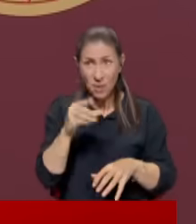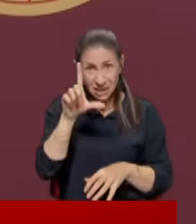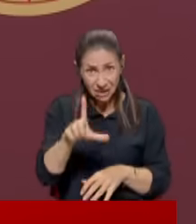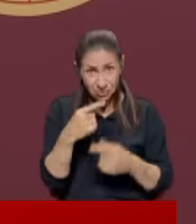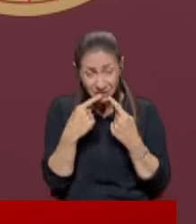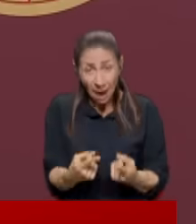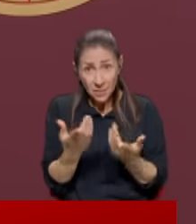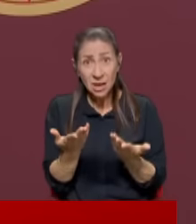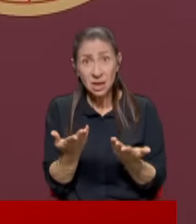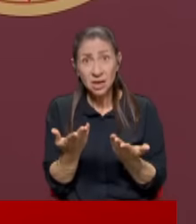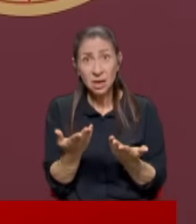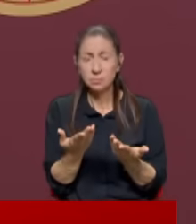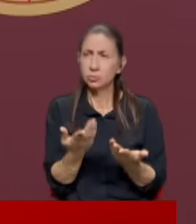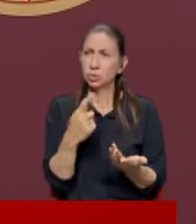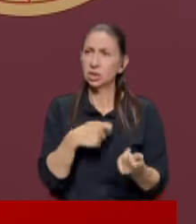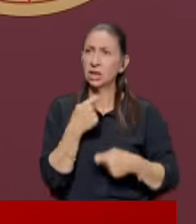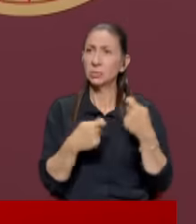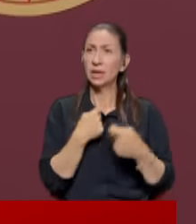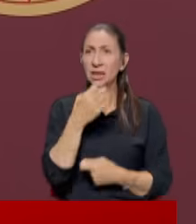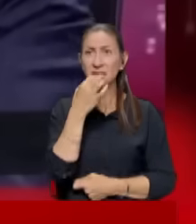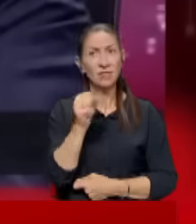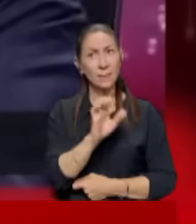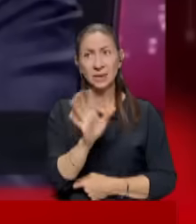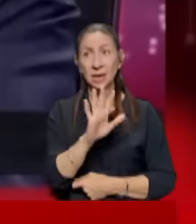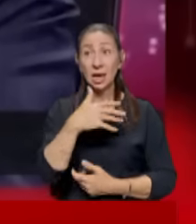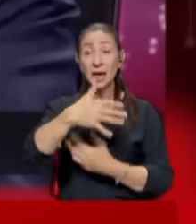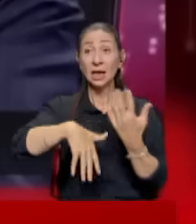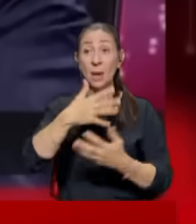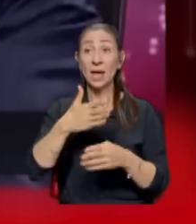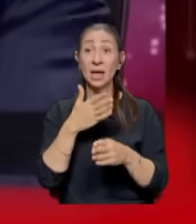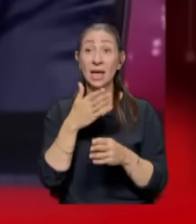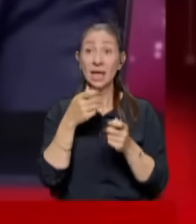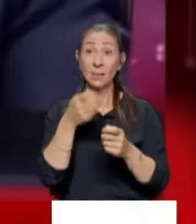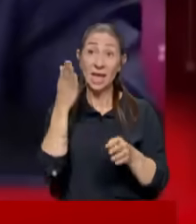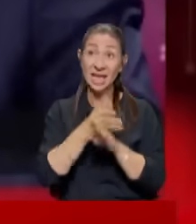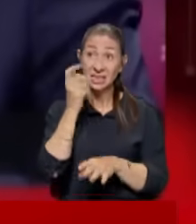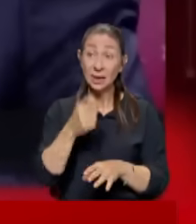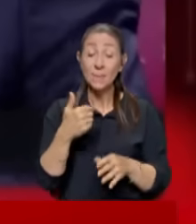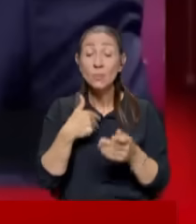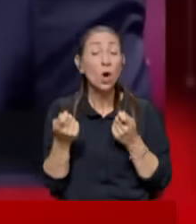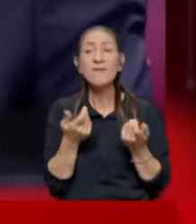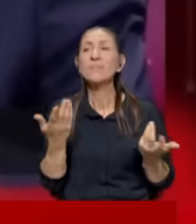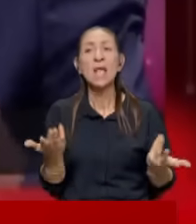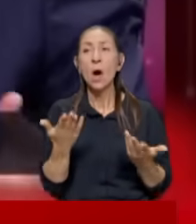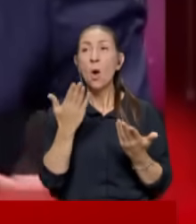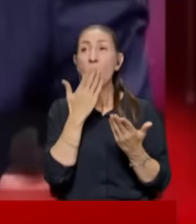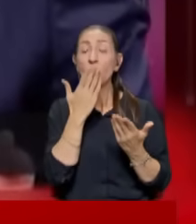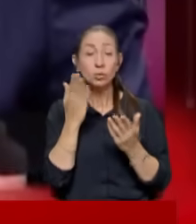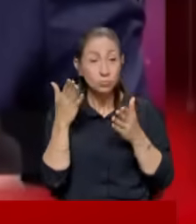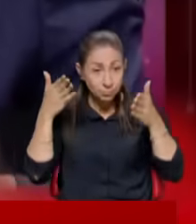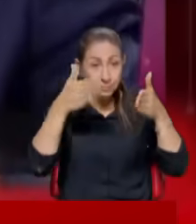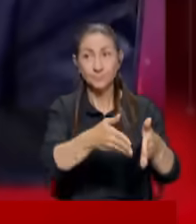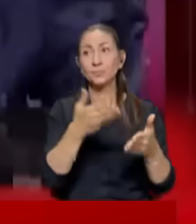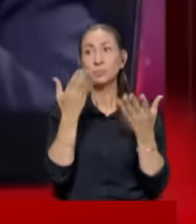ayrılmalarını kabul etmektir diyebilir mi? Bu saçmalığa izin veremeyiz. Karma eğitim esastır. Hı hı. Ama benim asli görevim okullaşma oranını